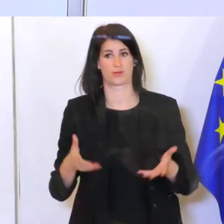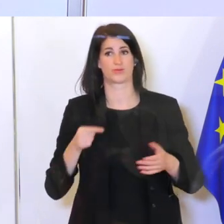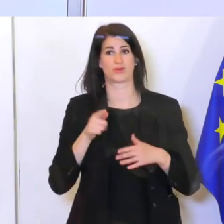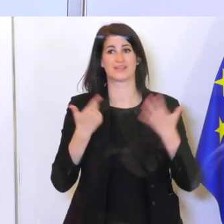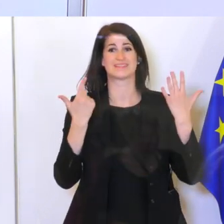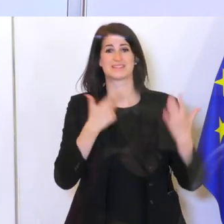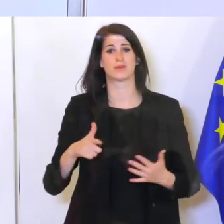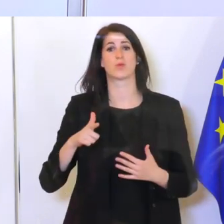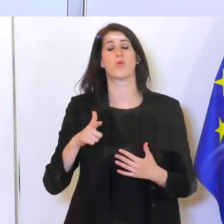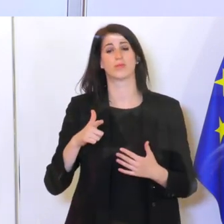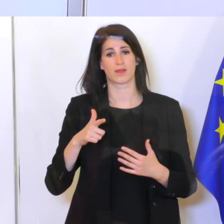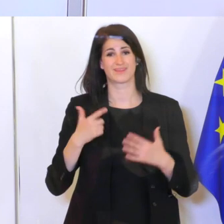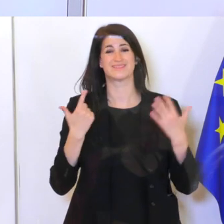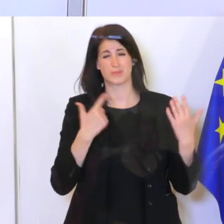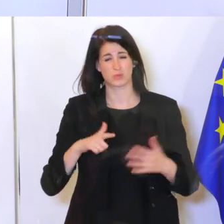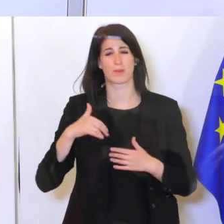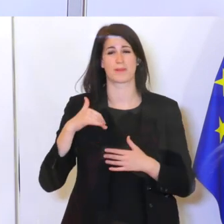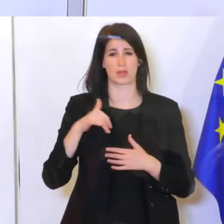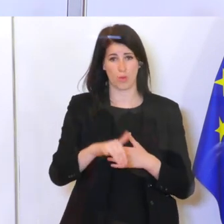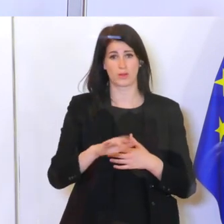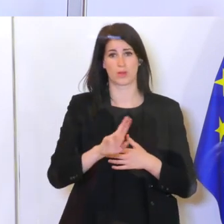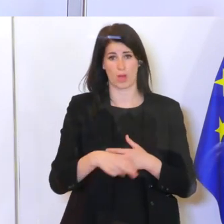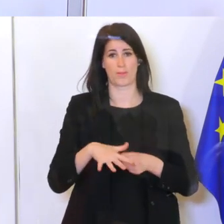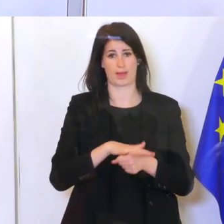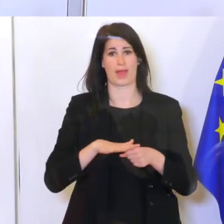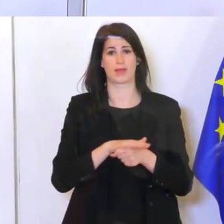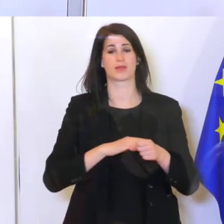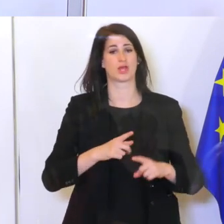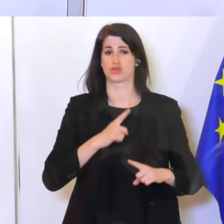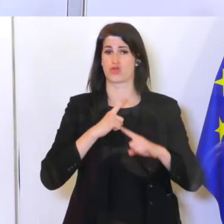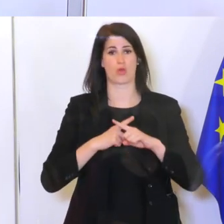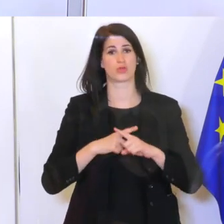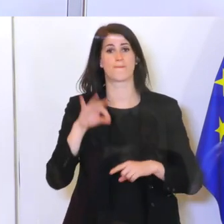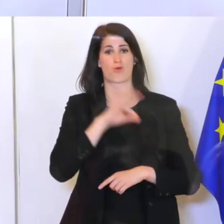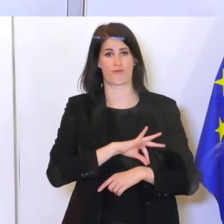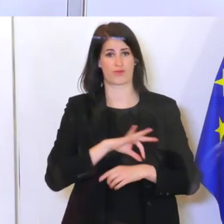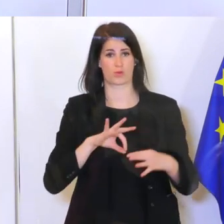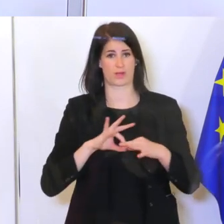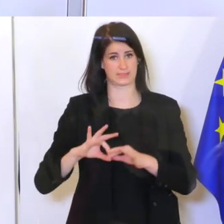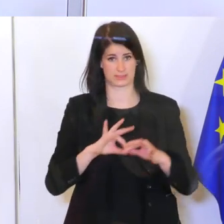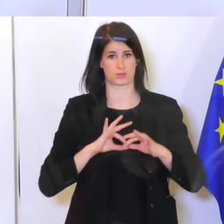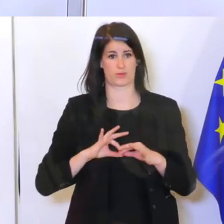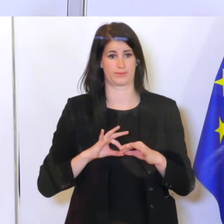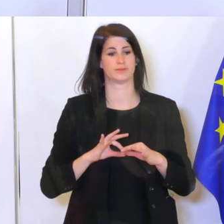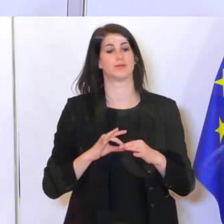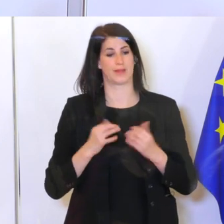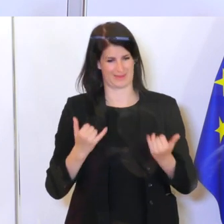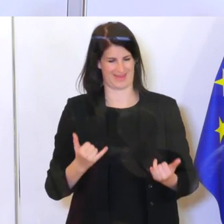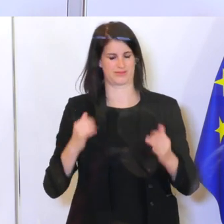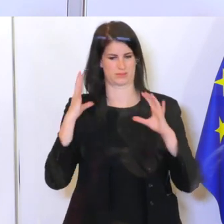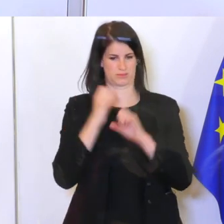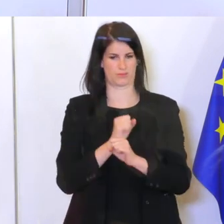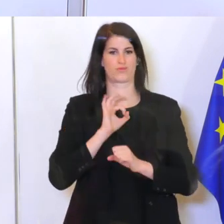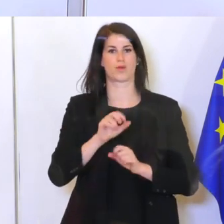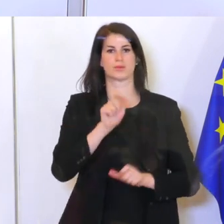Non-Profit-Organisationsfonds schöpfen können, dürfen und sollen. Und heute, hier und jetzt ist eben der Fonds für die freischaffenden Künstlerinnen